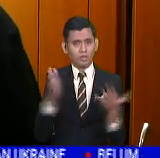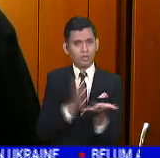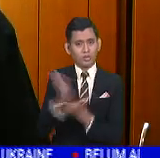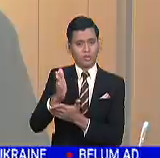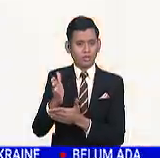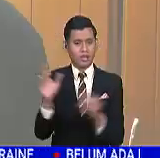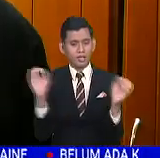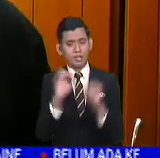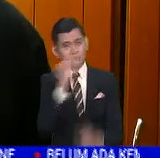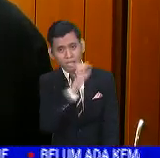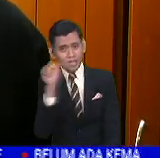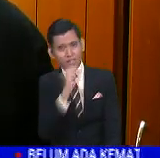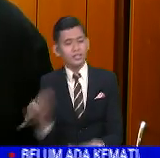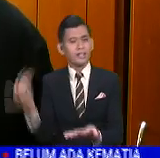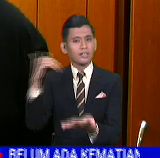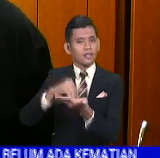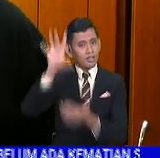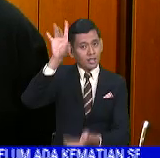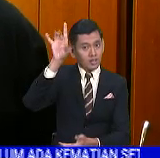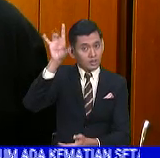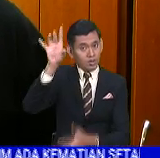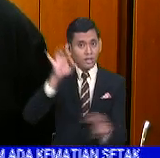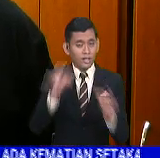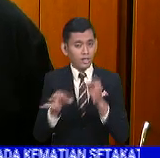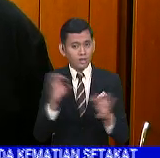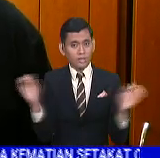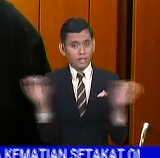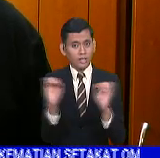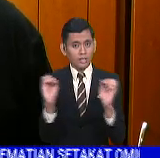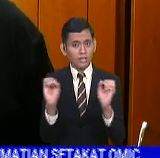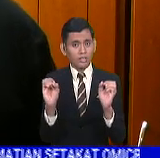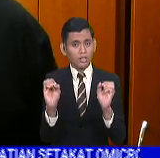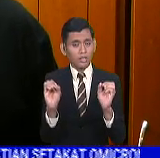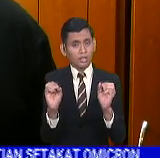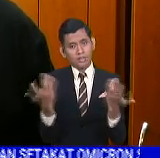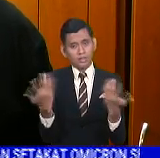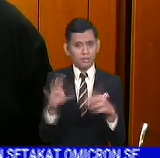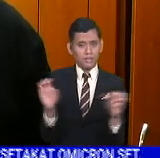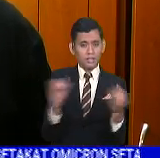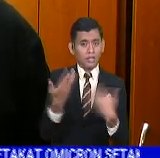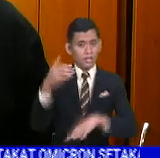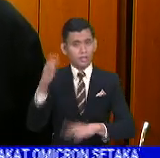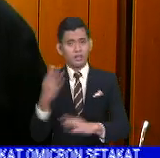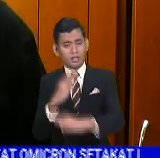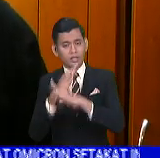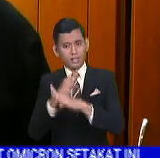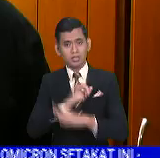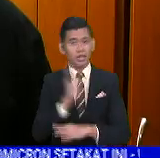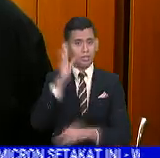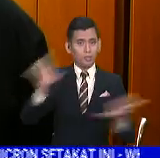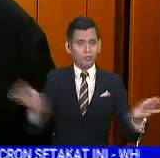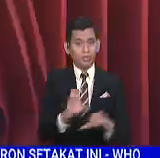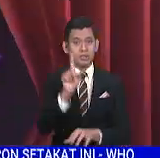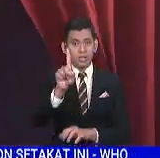tak menyanyi lagi. Dan insyaAllah kalau ada tak ada arah melintang awal tahun ataupun pertengahan tahun depan lah, saya akan cuba keluarkan satu